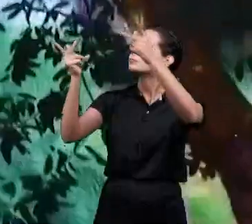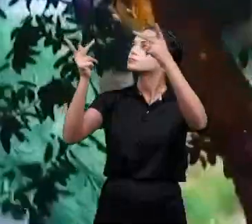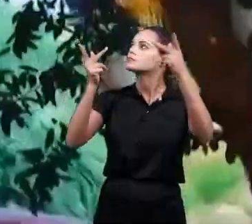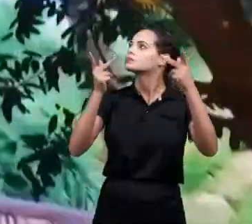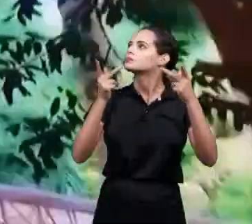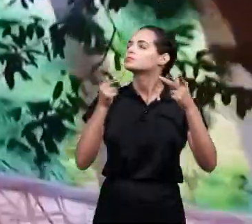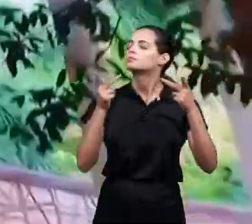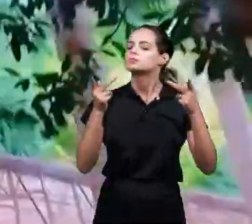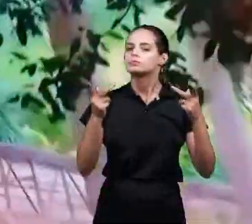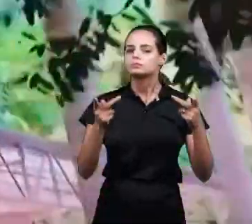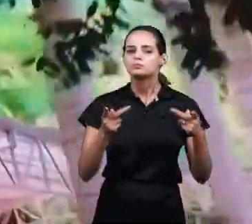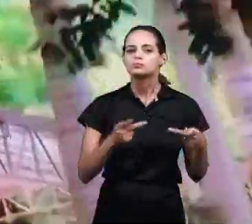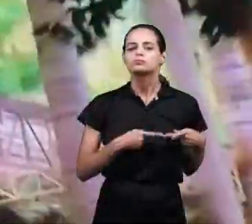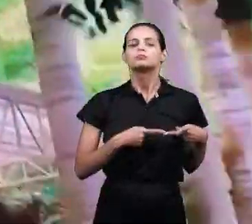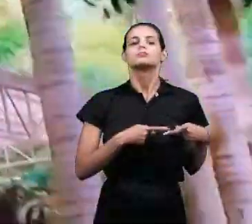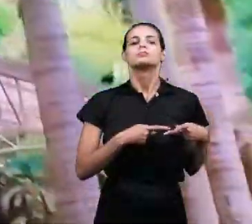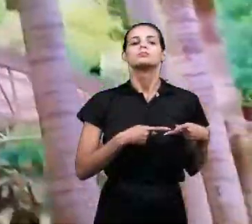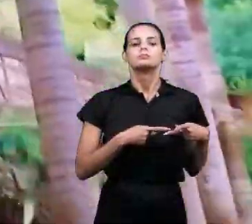Visita-me,